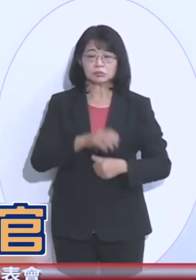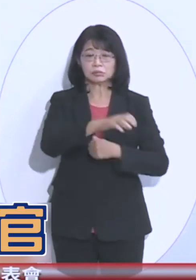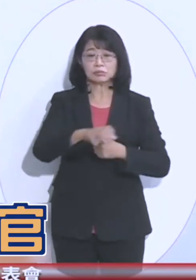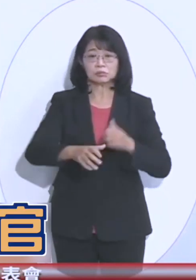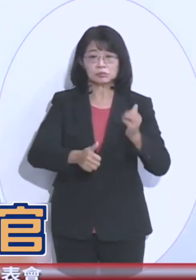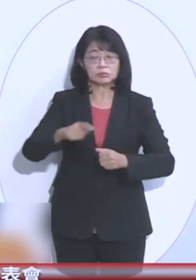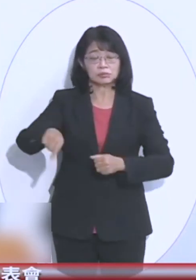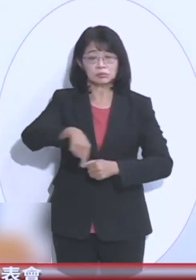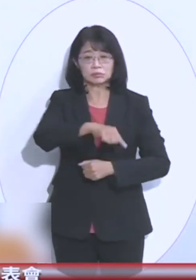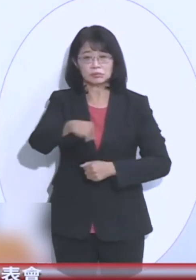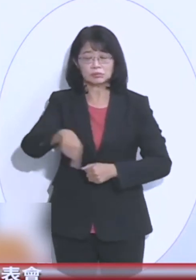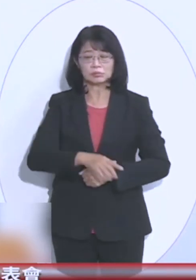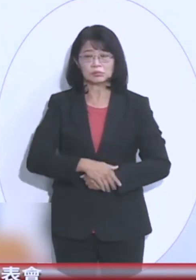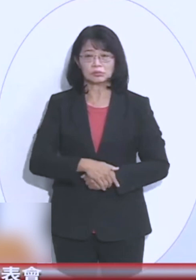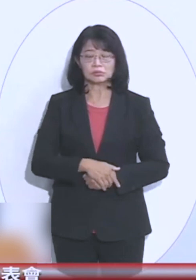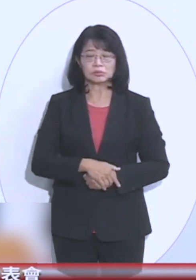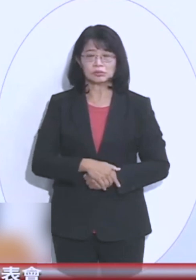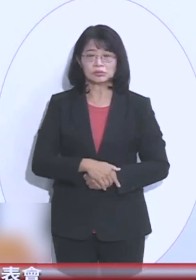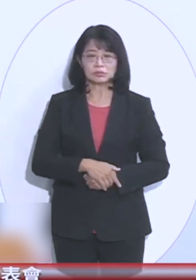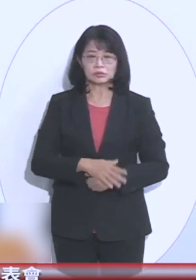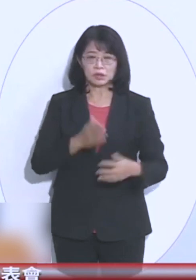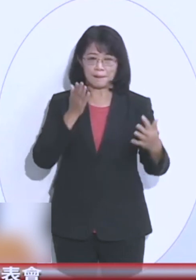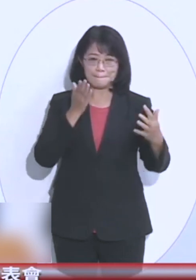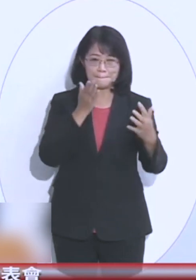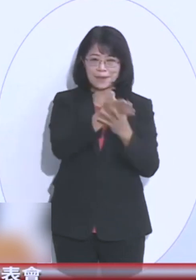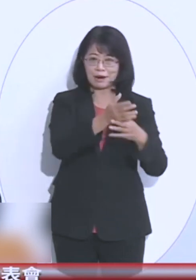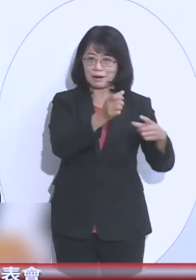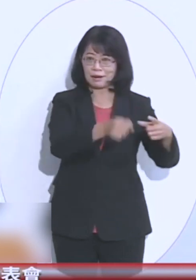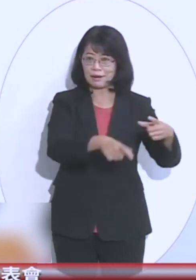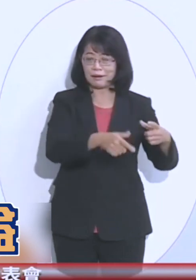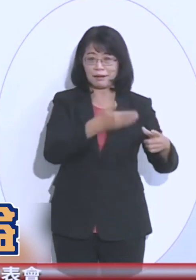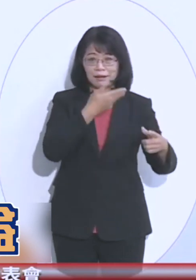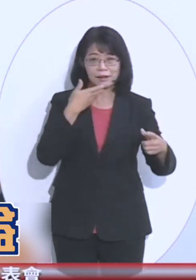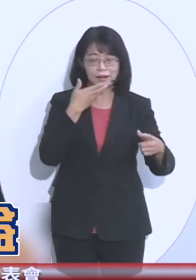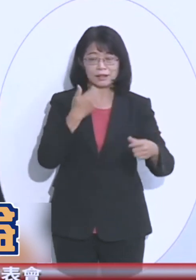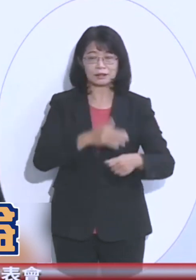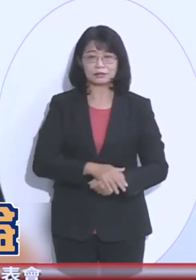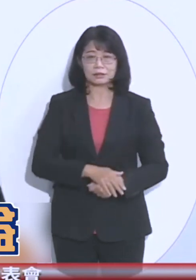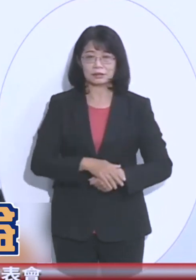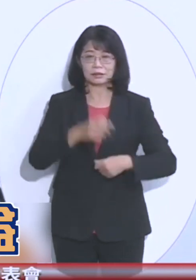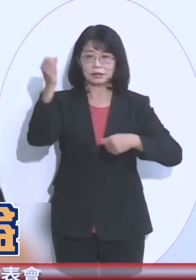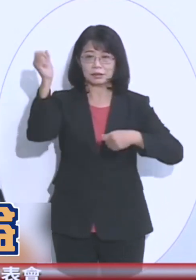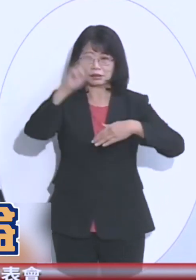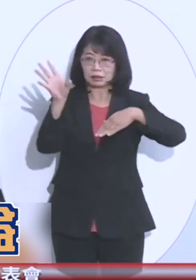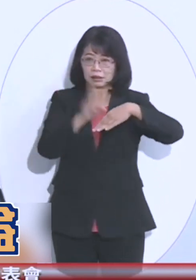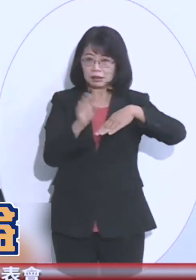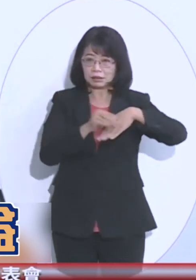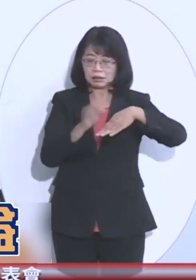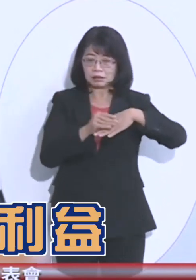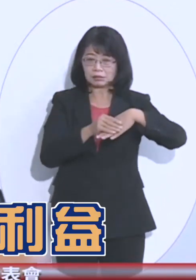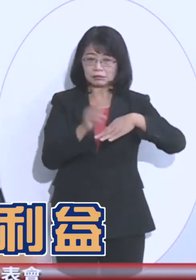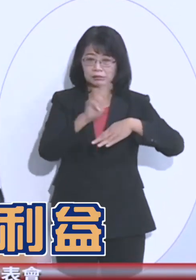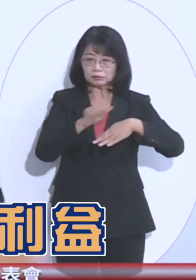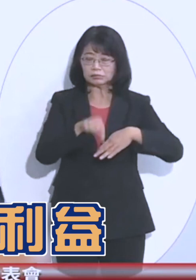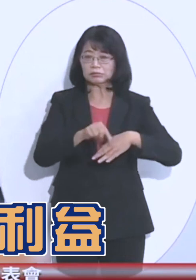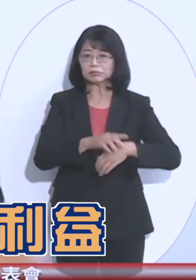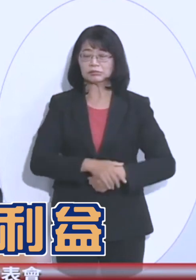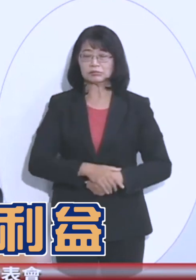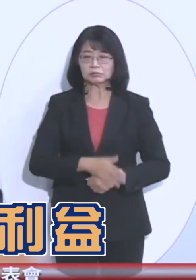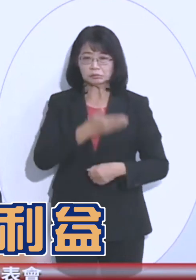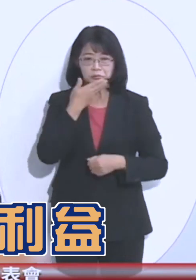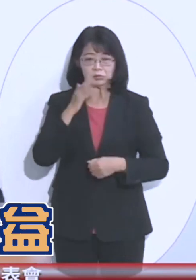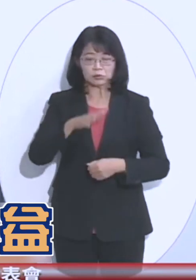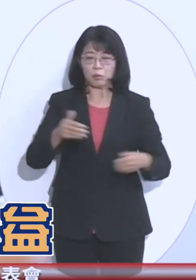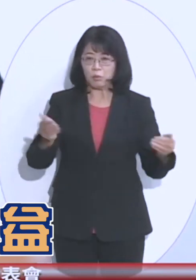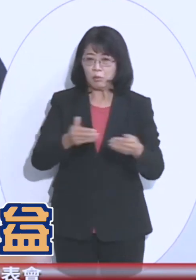官呢介入商业利益、太阳能的利益，包括所有开